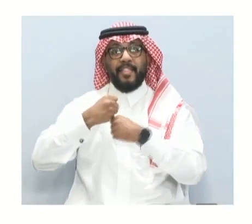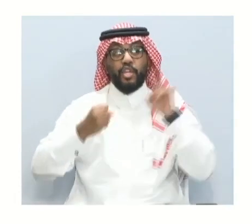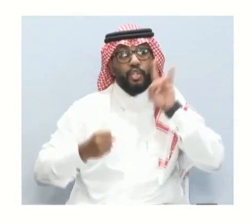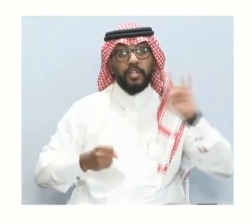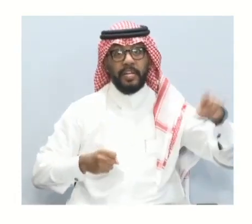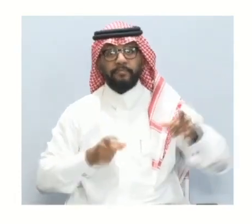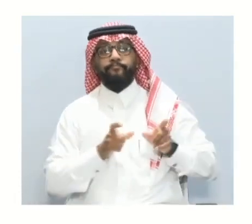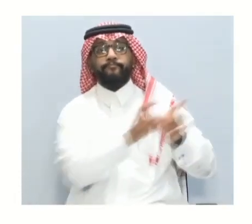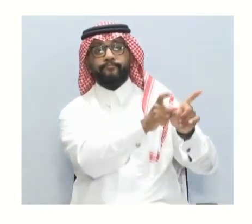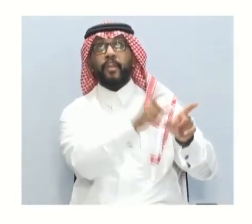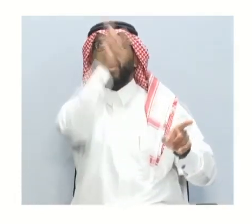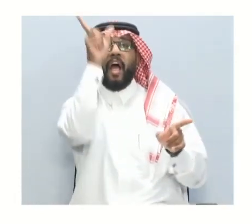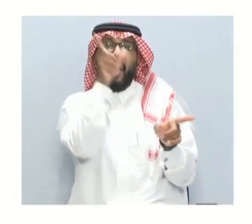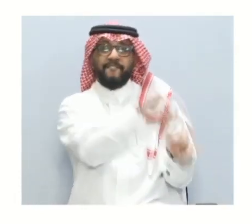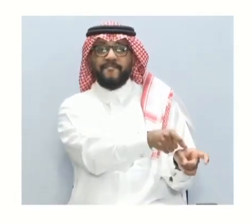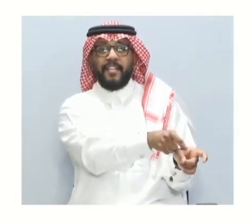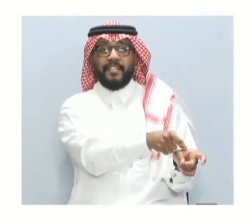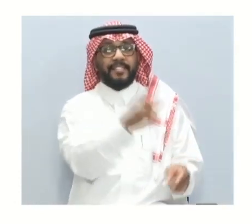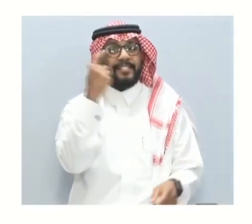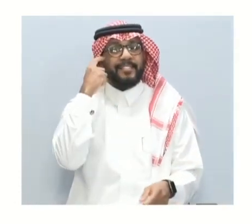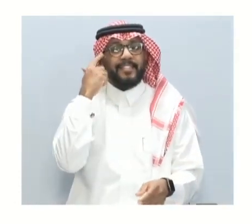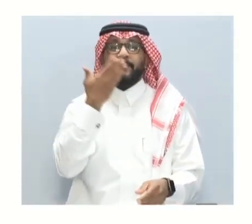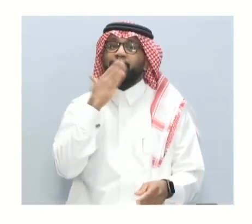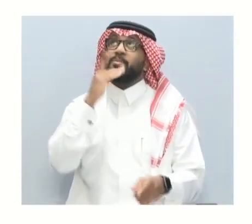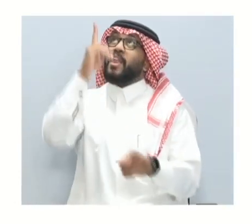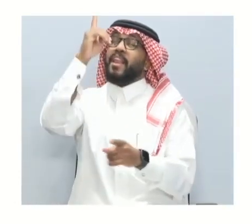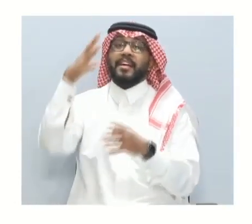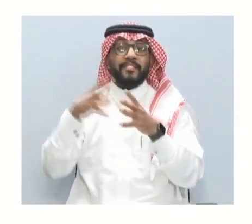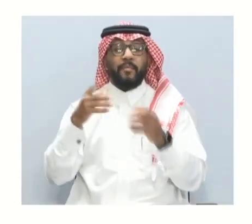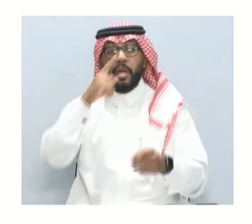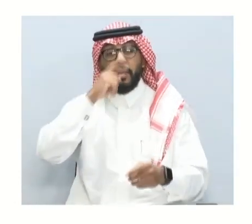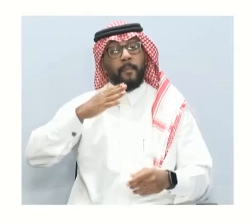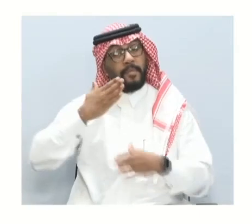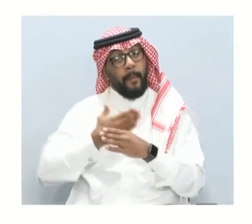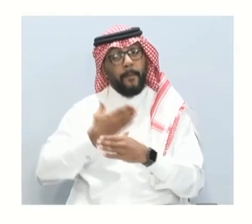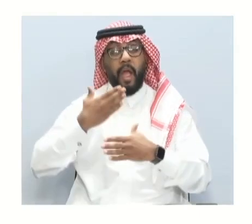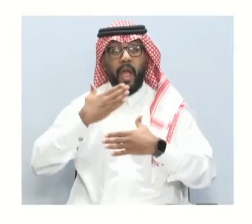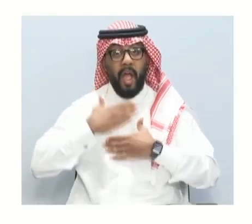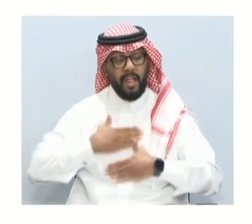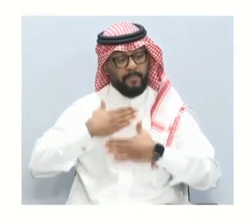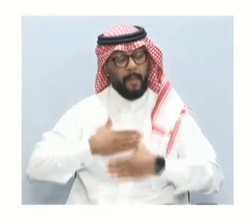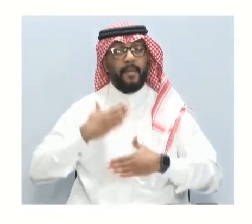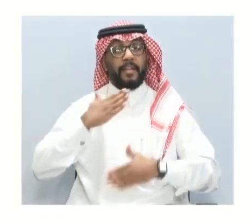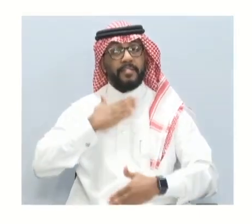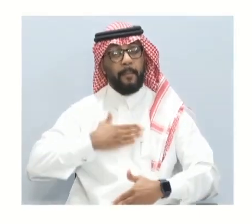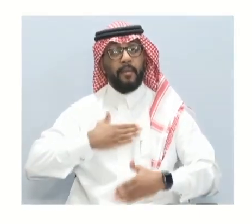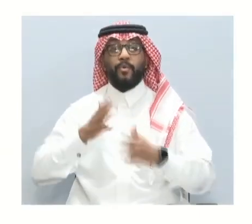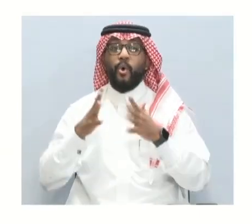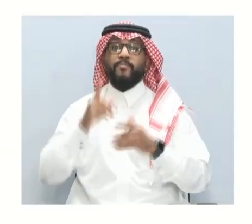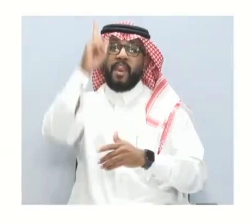اكبر لا يضركم كيدهم شيئا بسبب الصبر والتقوى الصبر